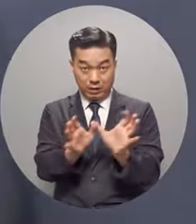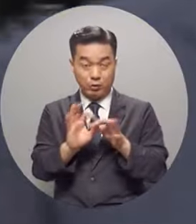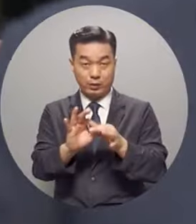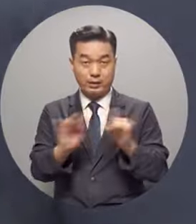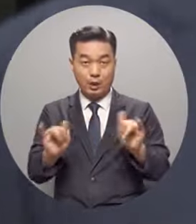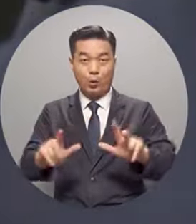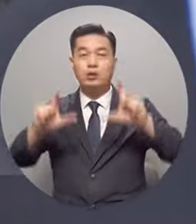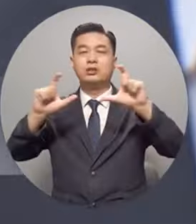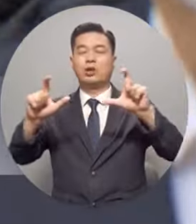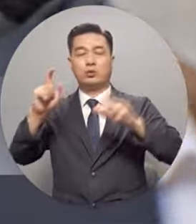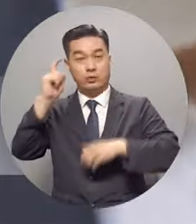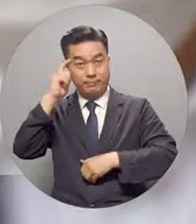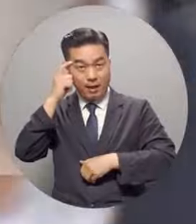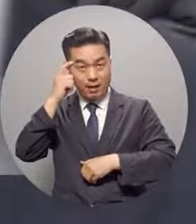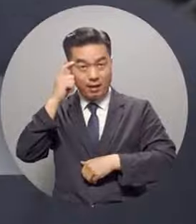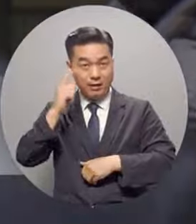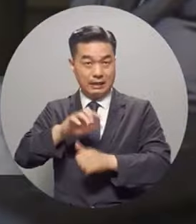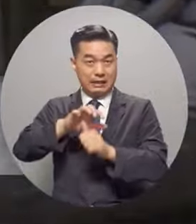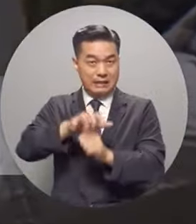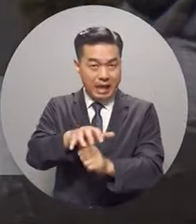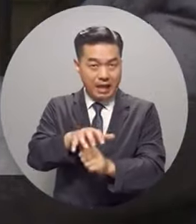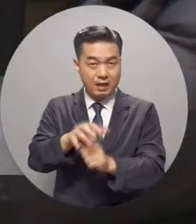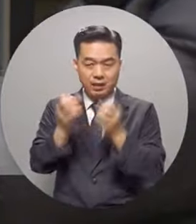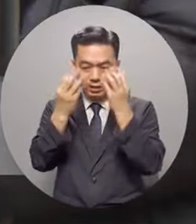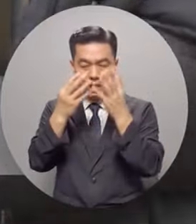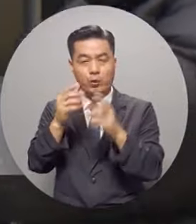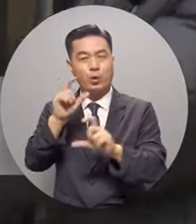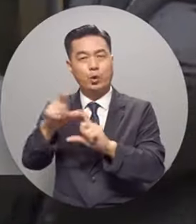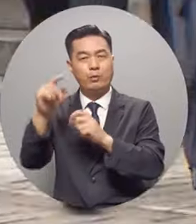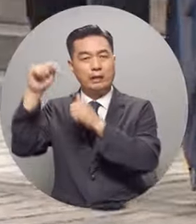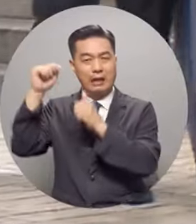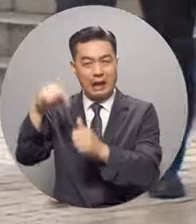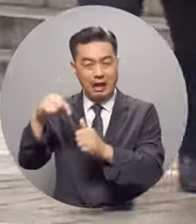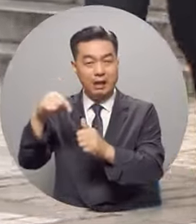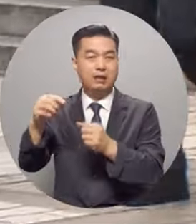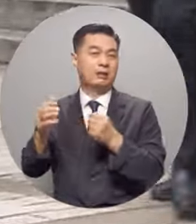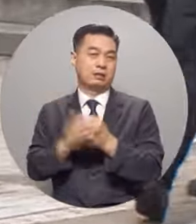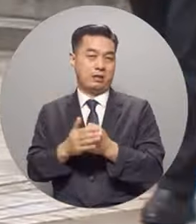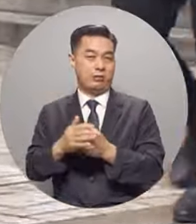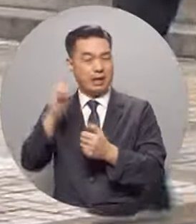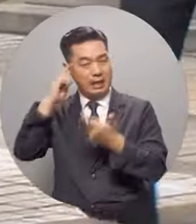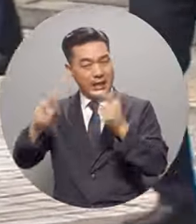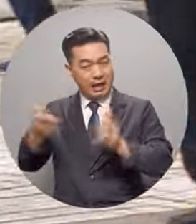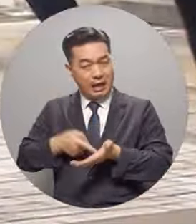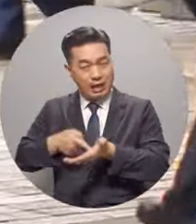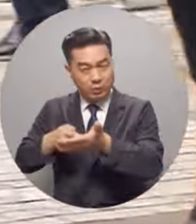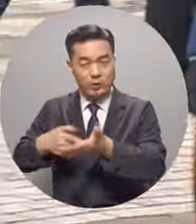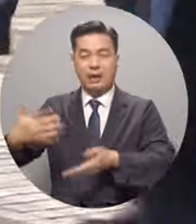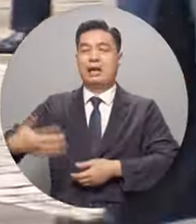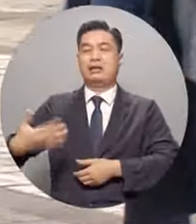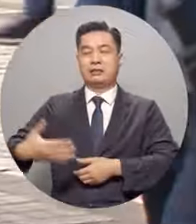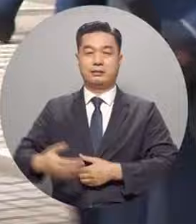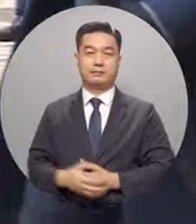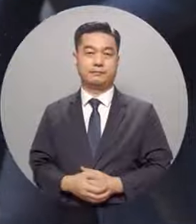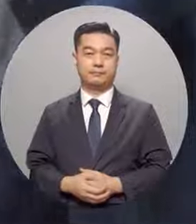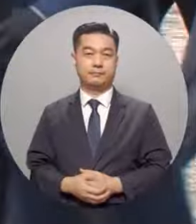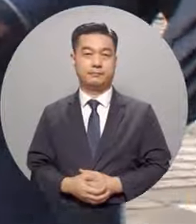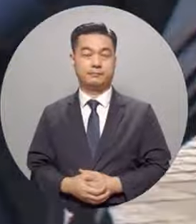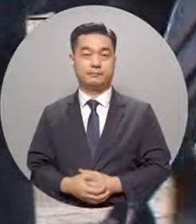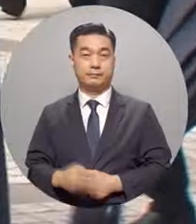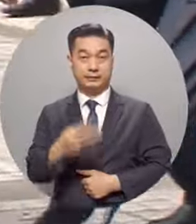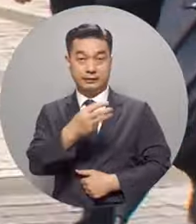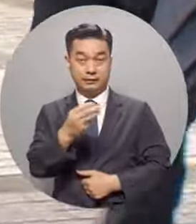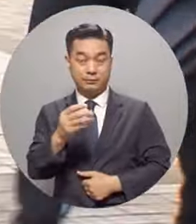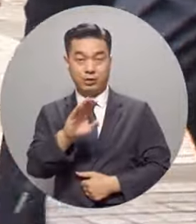선고를 두고 제재 처분을 새로 고민해 보라는 취지로 해석된다면 항소 여부는 아직 결정하지 않았다고 했습니다 삼성